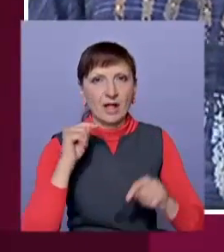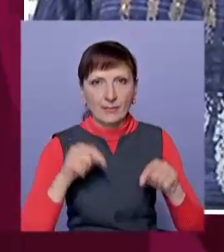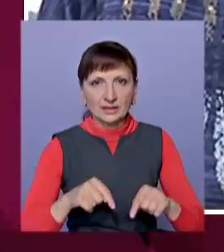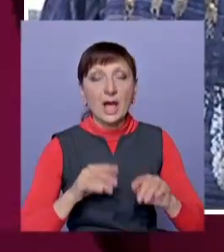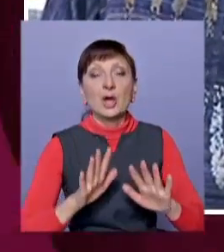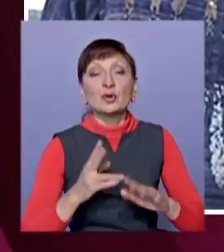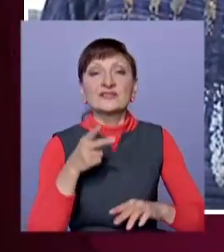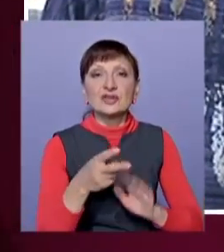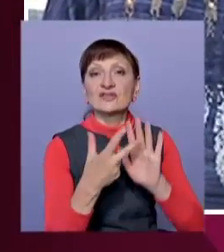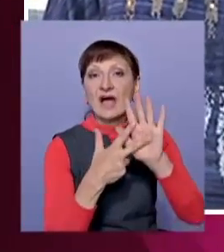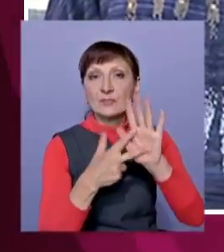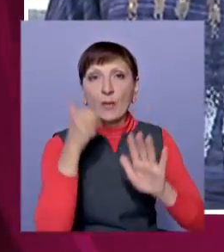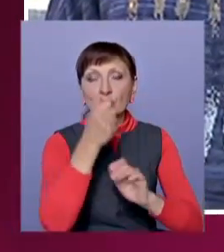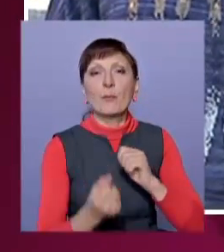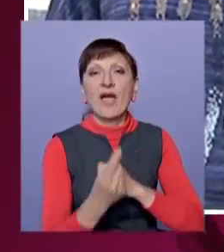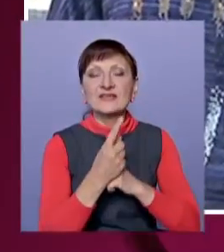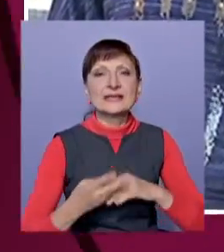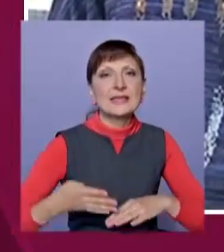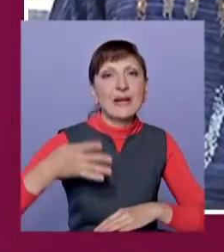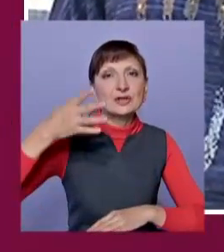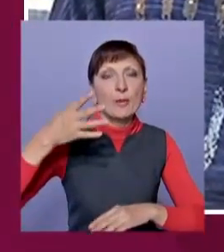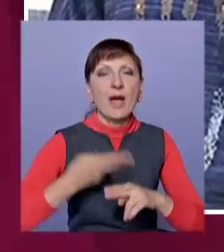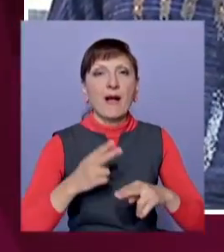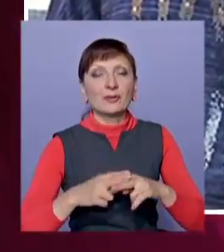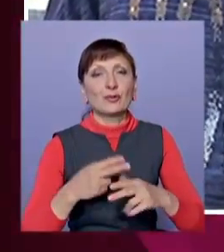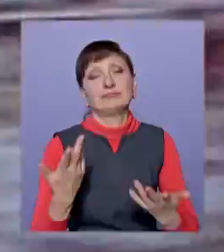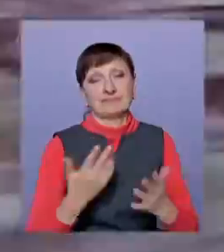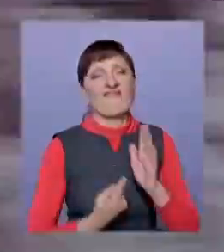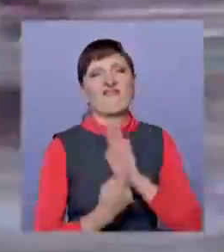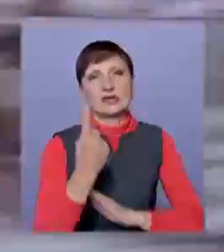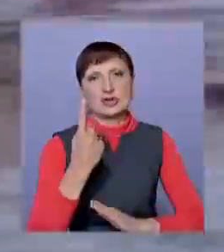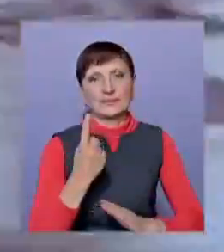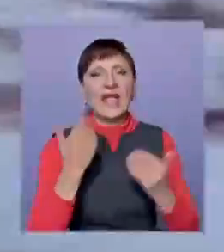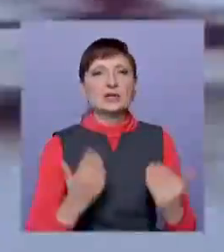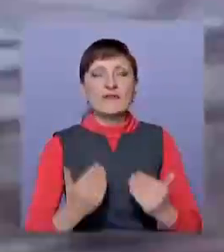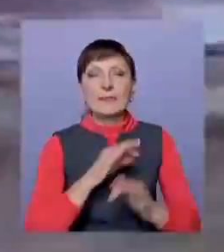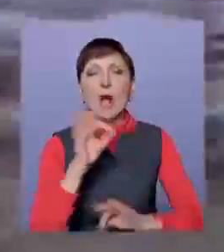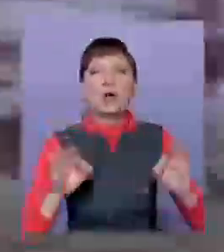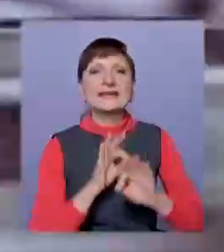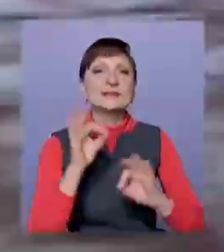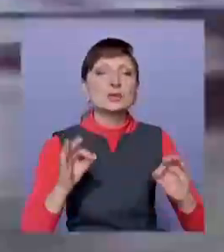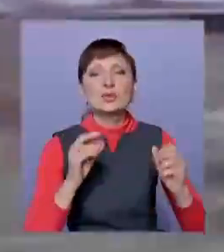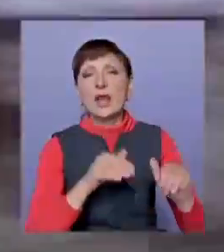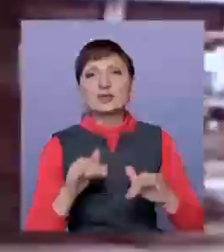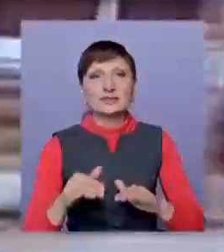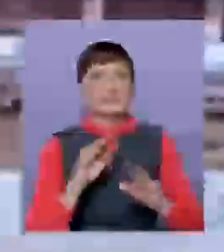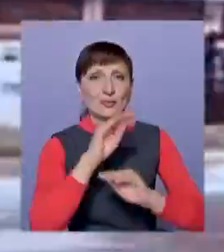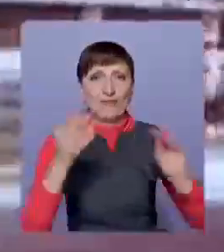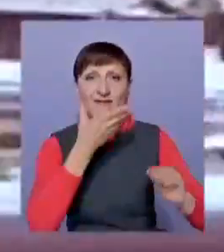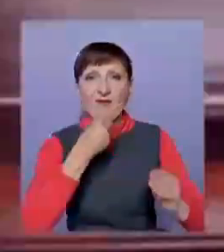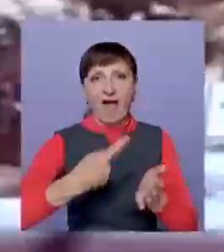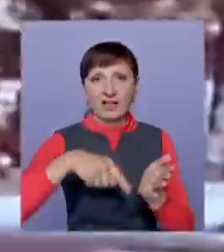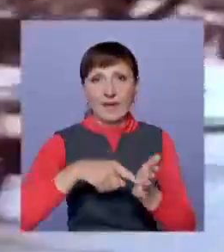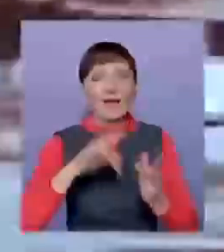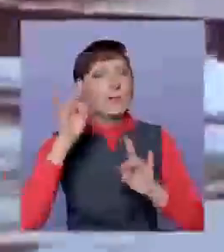И только в 2008 году появился небоскреб, который побил ее рекорд. Современные архитектурные решения украсили город и прославили его